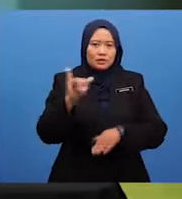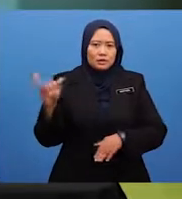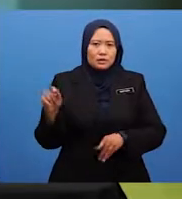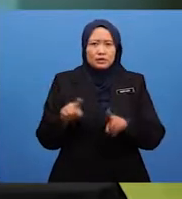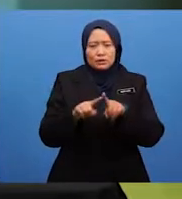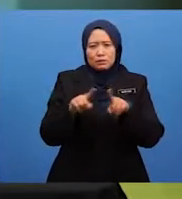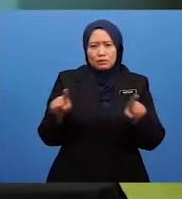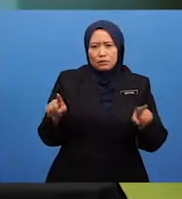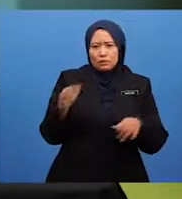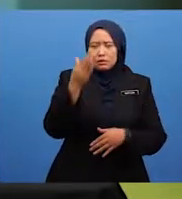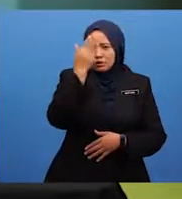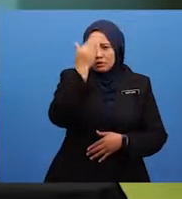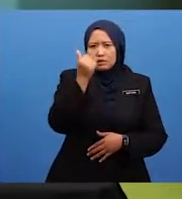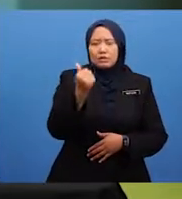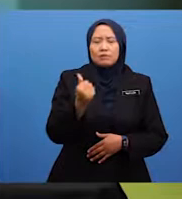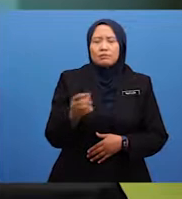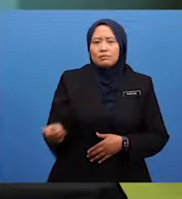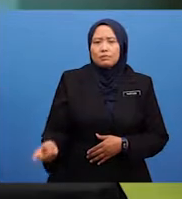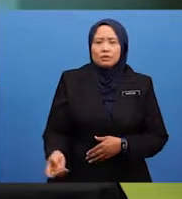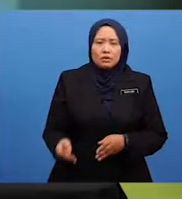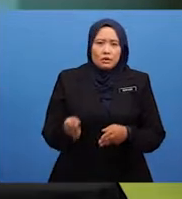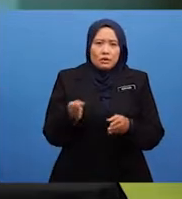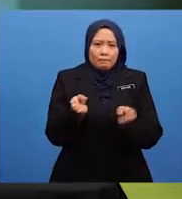mengapa bekas tin ini berhenti bergerak?